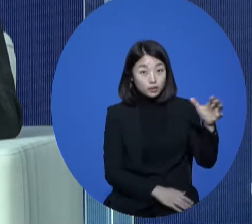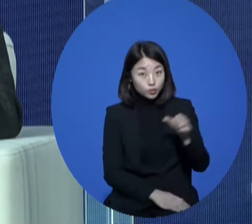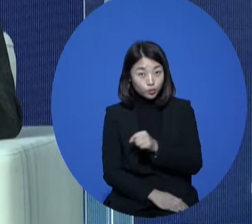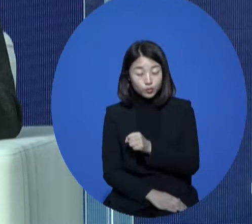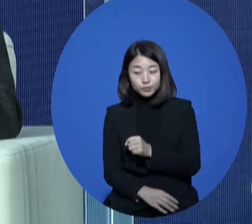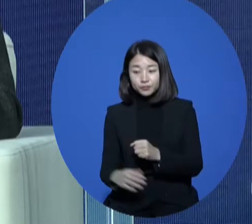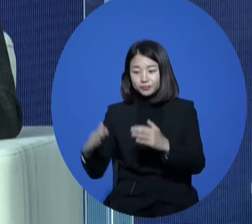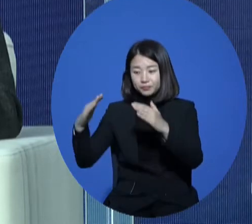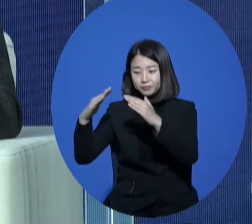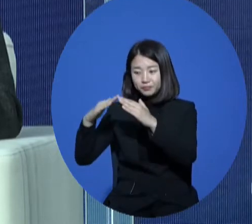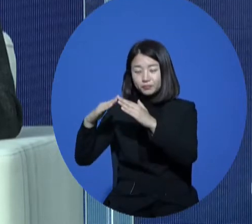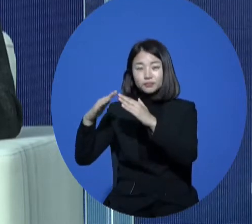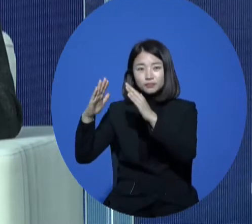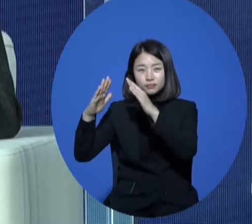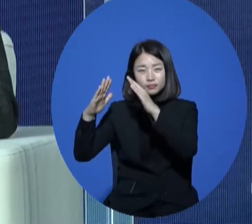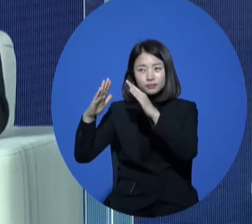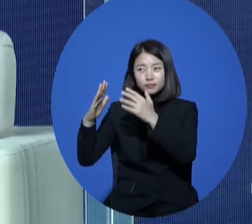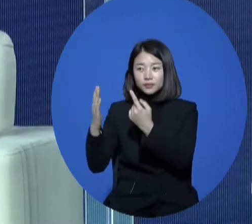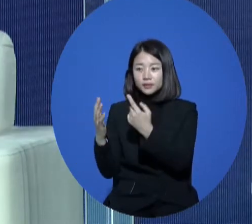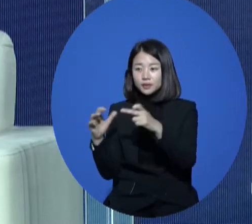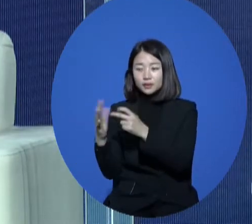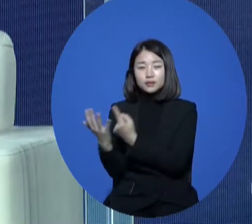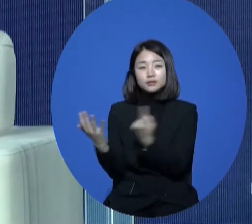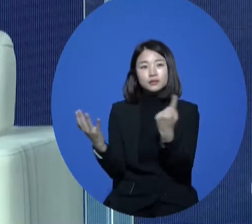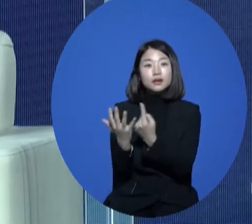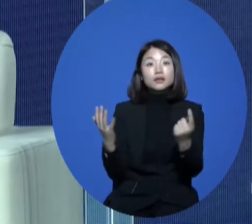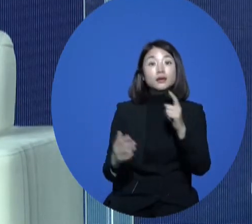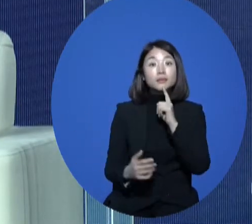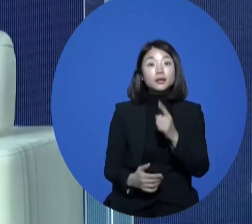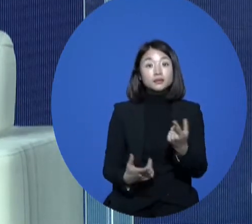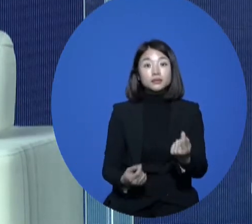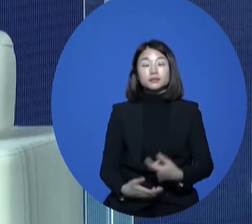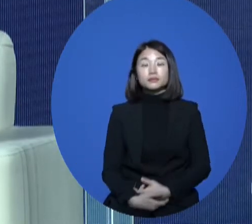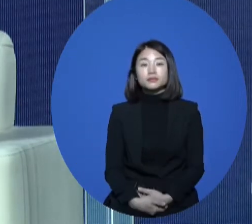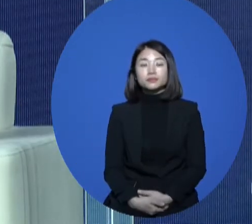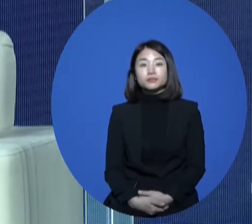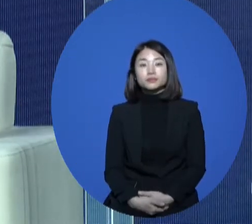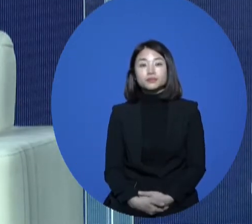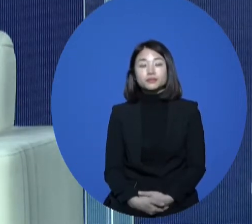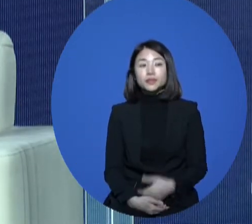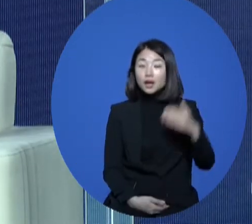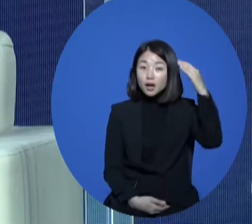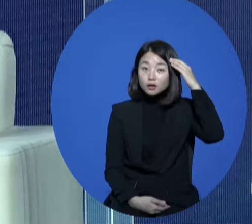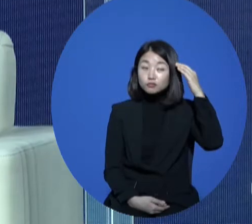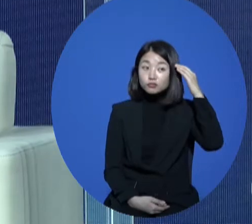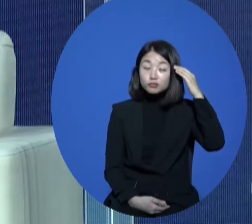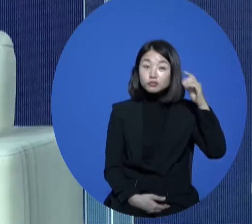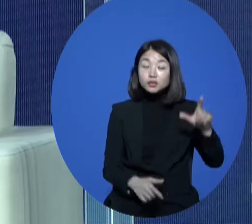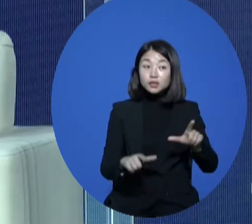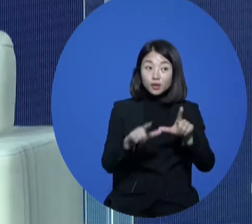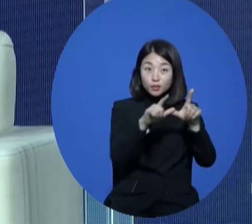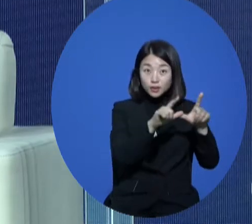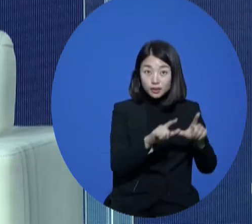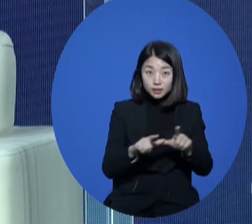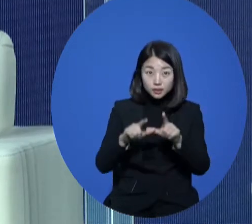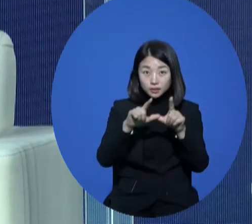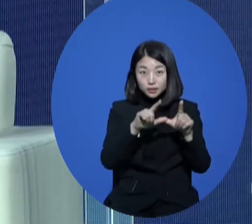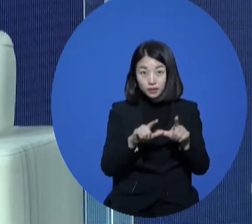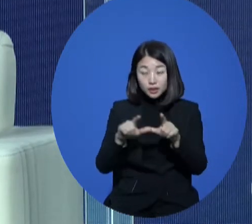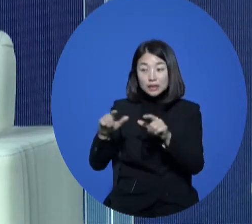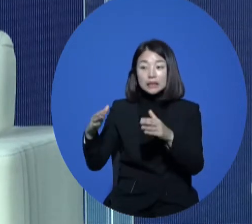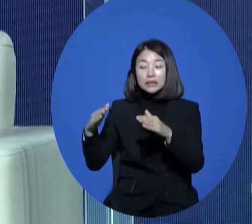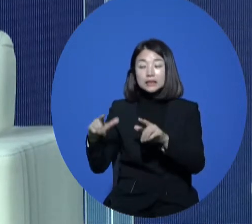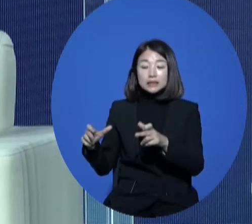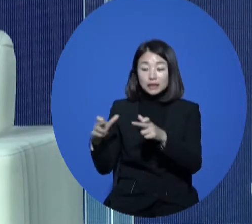긴급 탈시설을 지원해야 된다라는 내용들을 발표한 바 있습니다. 한국 사회에서도 탈시설과 관련해서 상당히 뜨거운